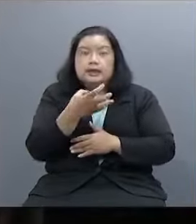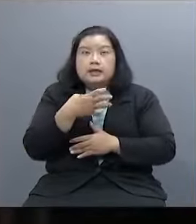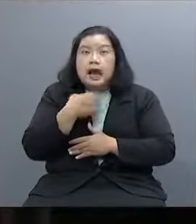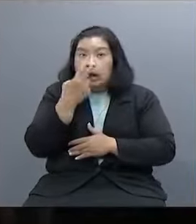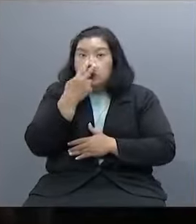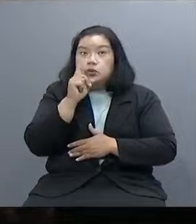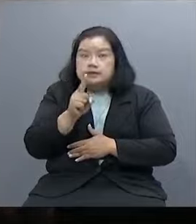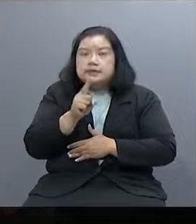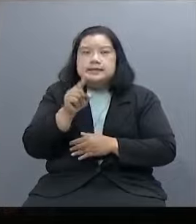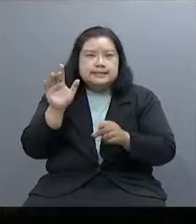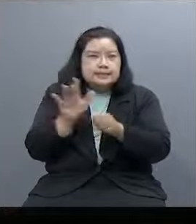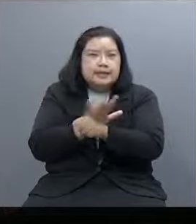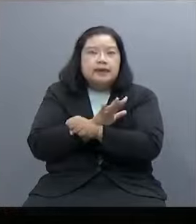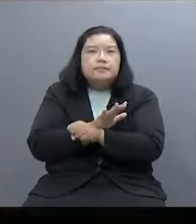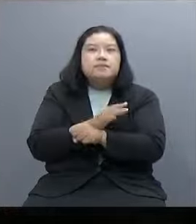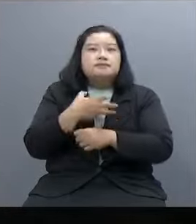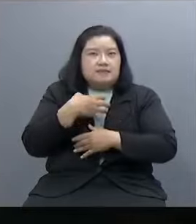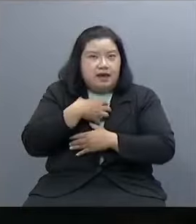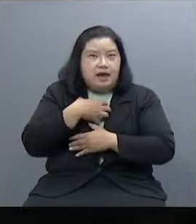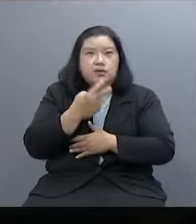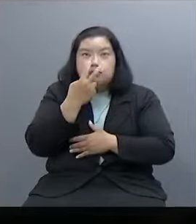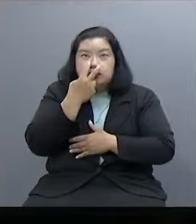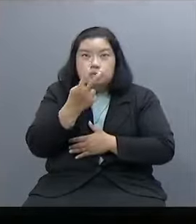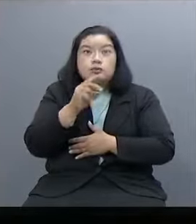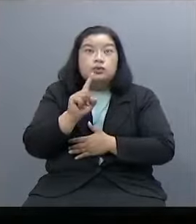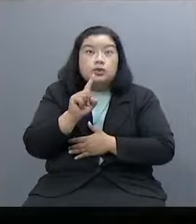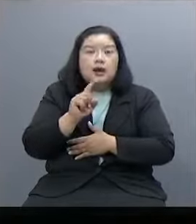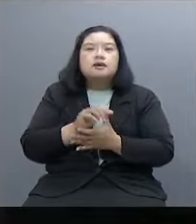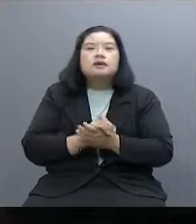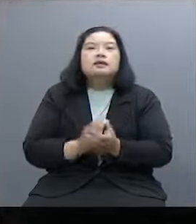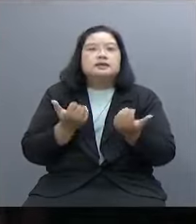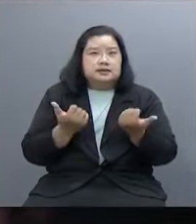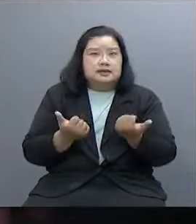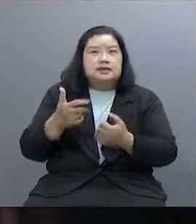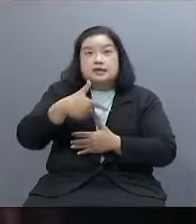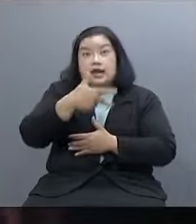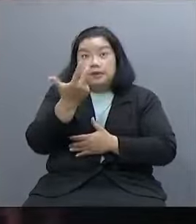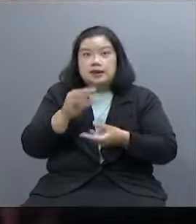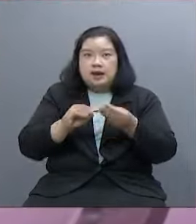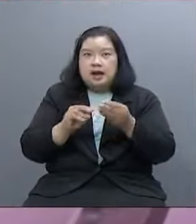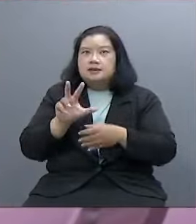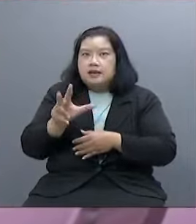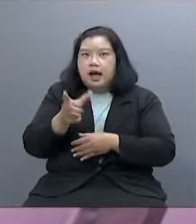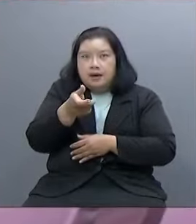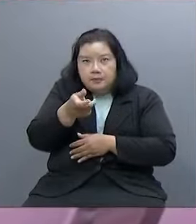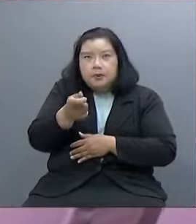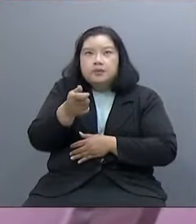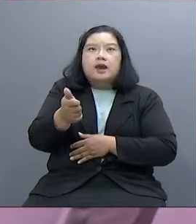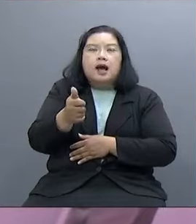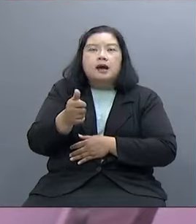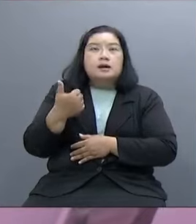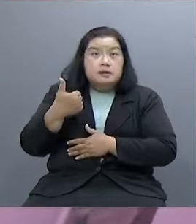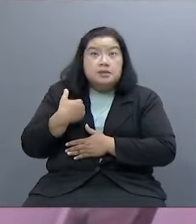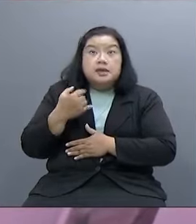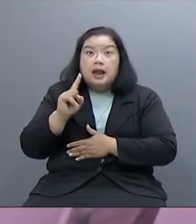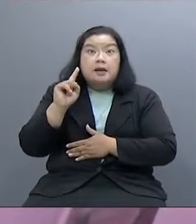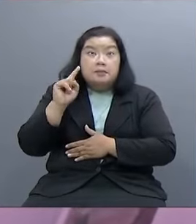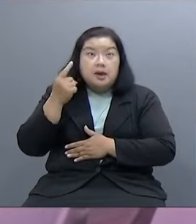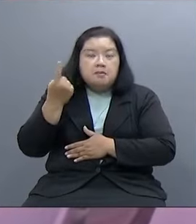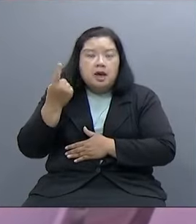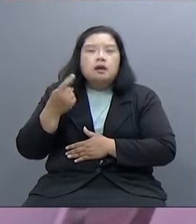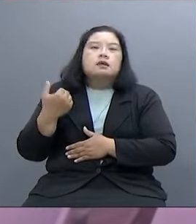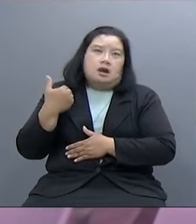านคอนเสิร์ตนี้แบบเต็ ม ๆดูได้เลยหน้าจอไทย PBS ช่องหมายเลข3นะคะถ้าเกิดมีข่าวสารเพิ่มเติมอัปเดตอย่างไร